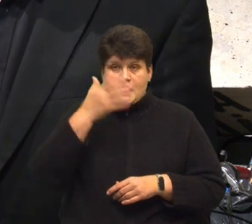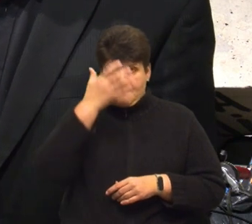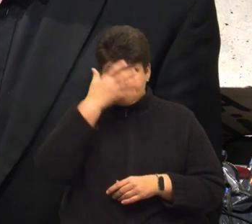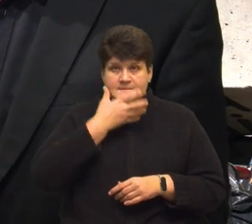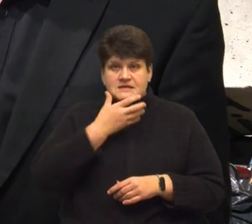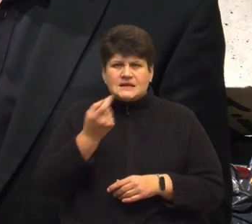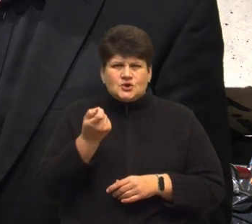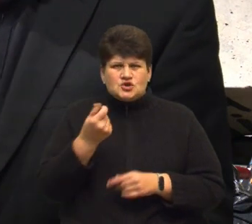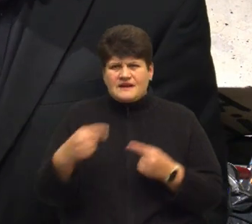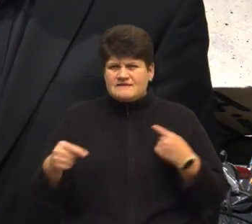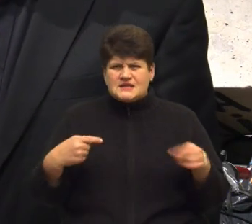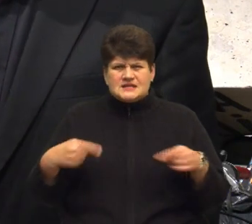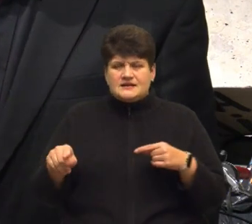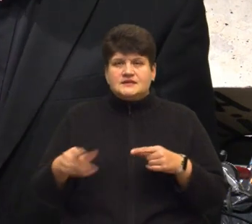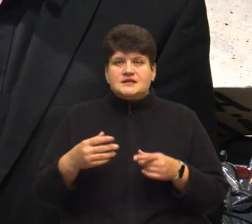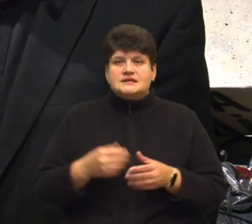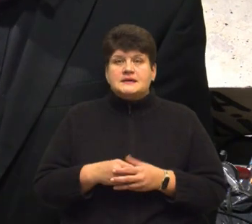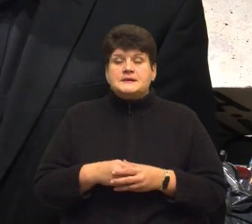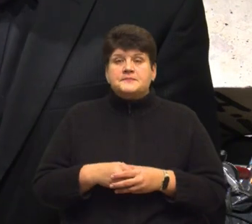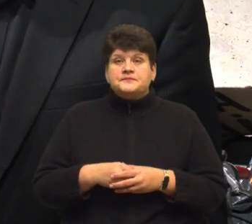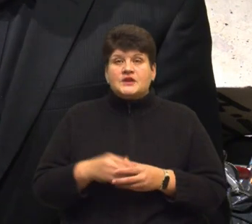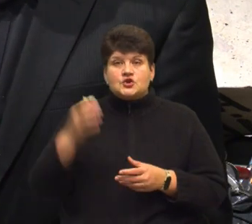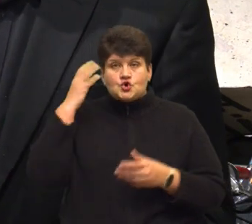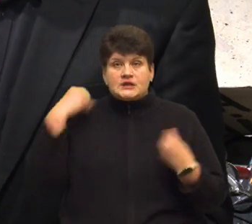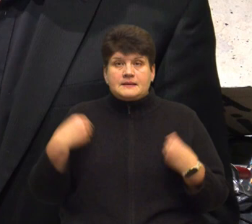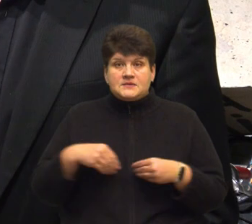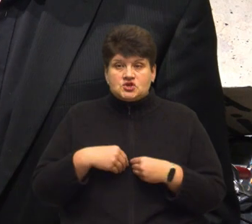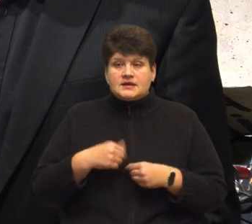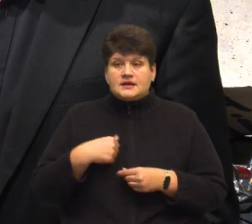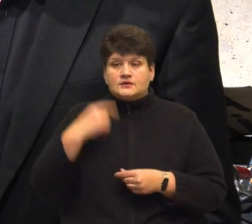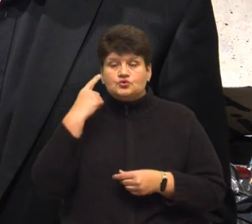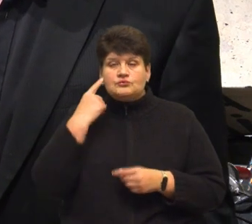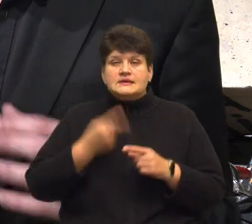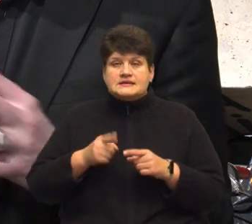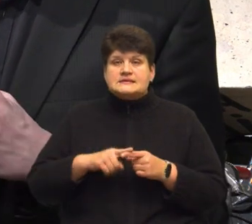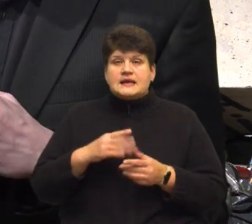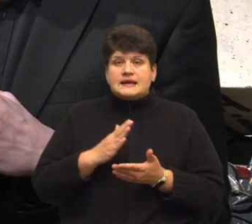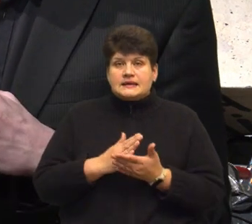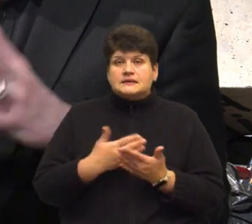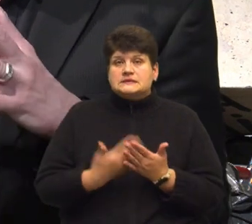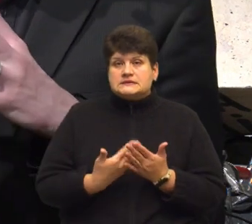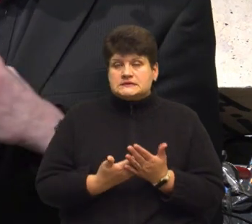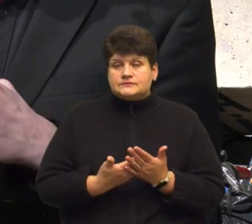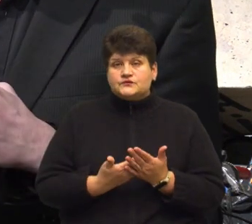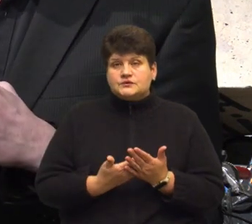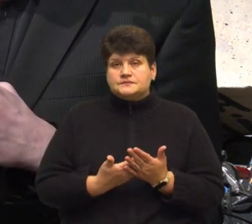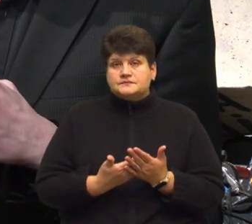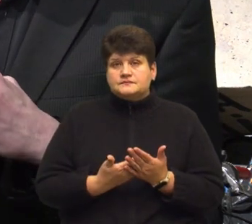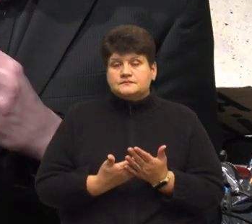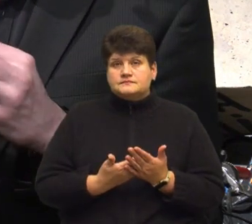відрізняється від всіх інших білих чорний піджак Я думаю це є в першу чергу символ